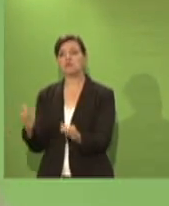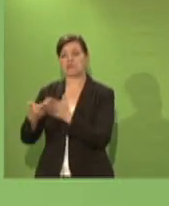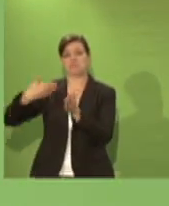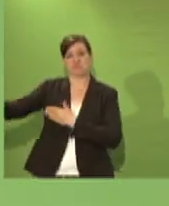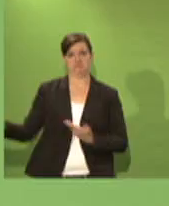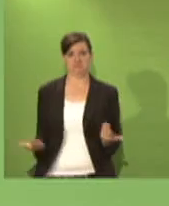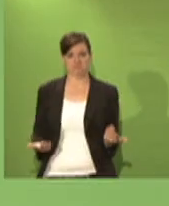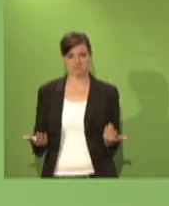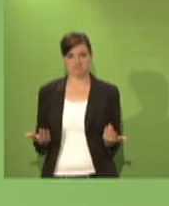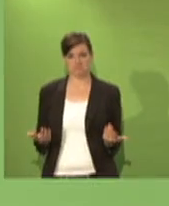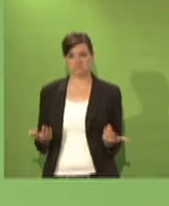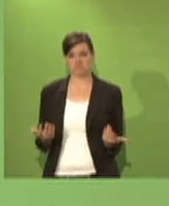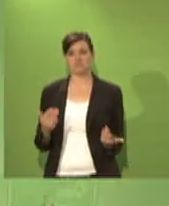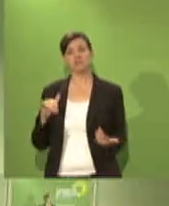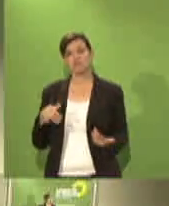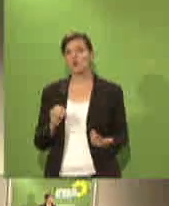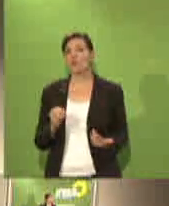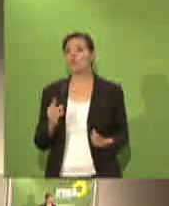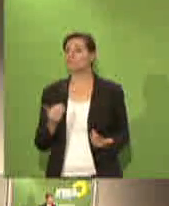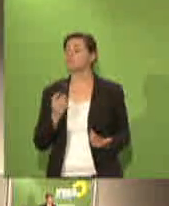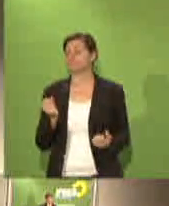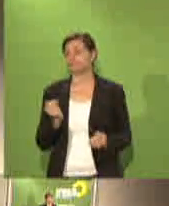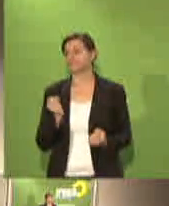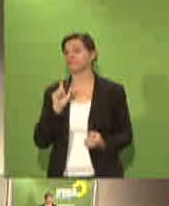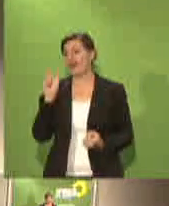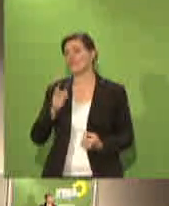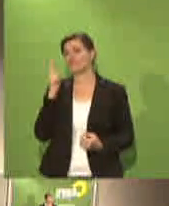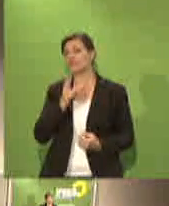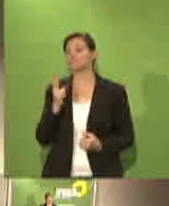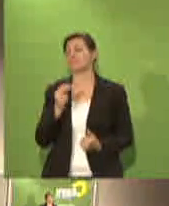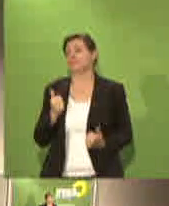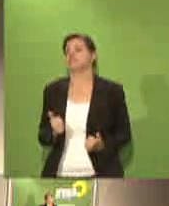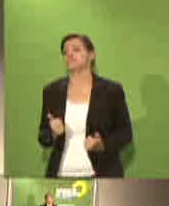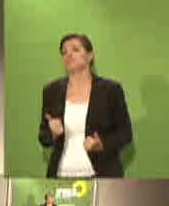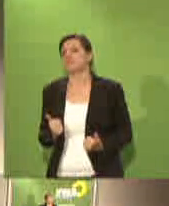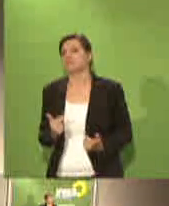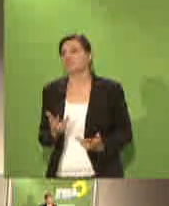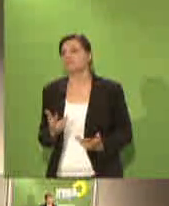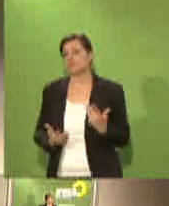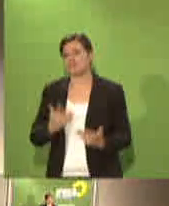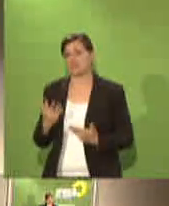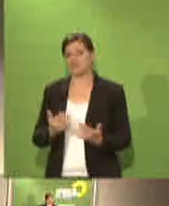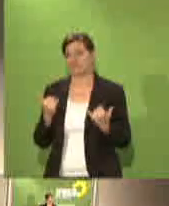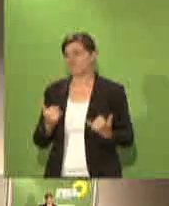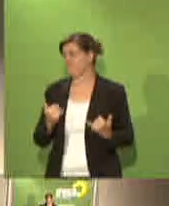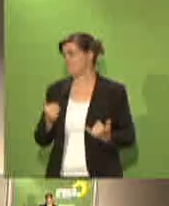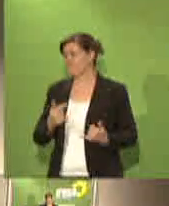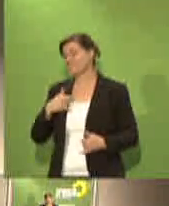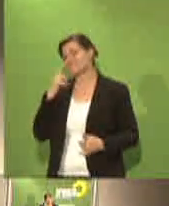ja. Wir haben sehr viel Verständnis dafür, ja. Ja, aber es ging jetzt eigentlich um das Votum zum